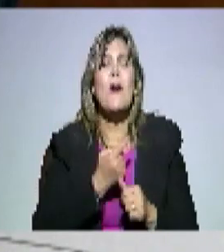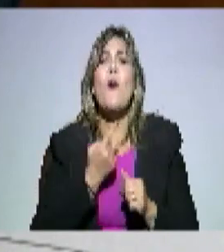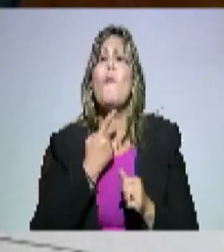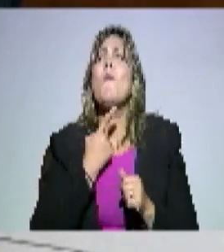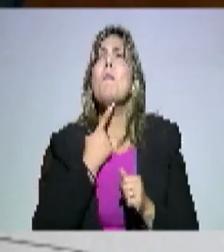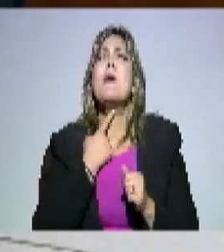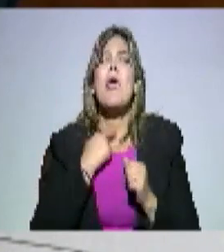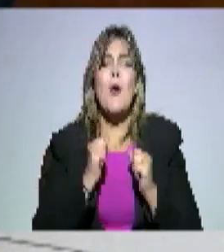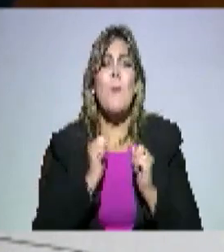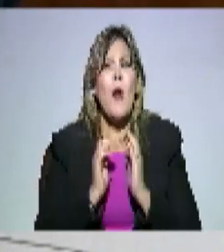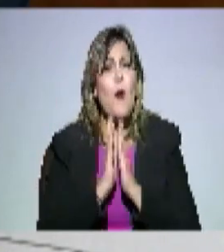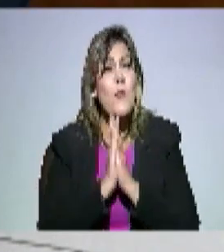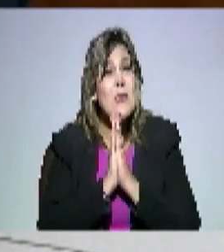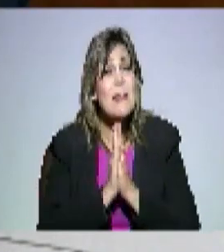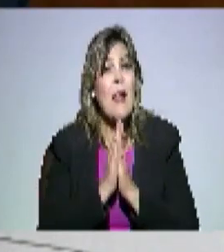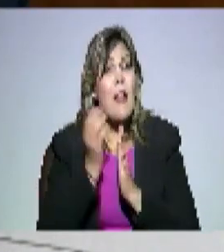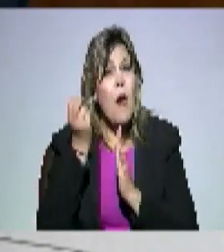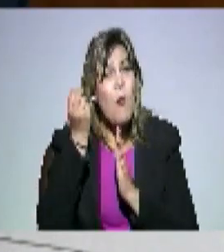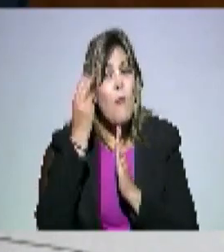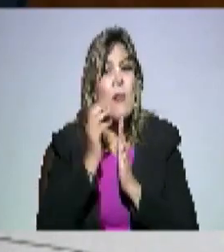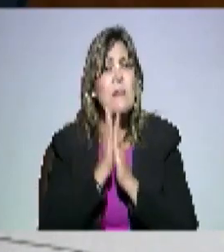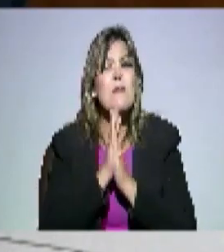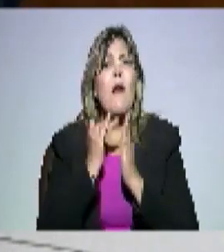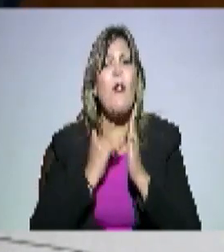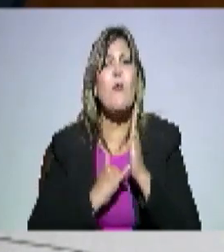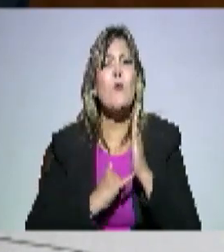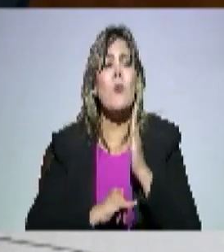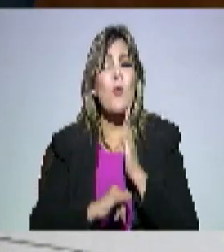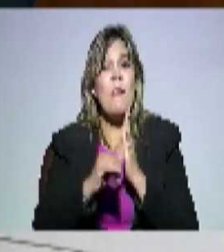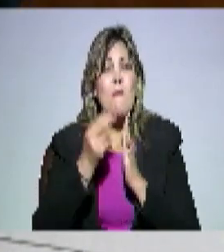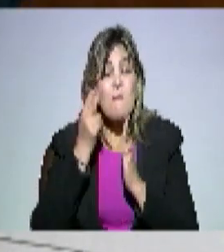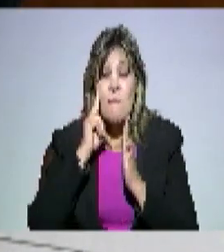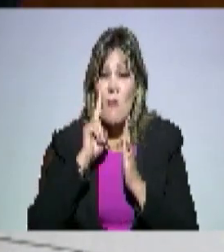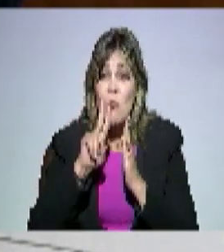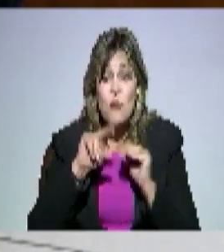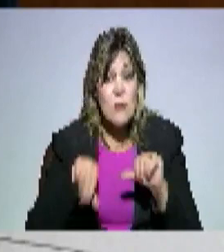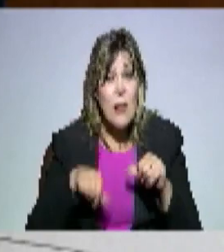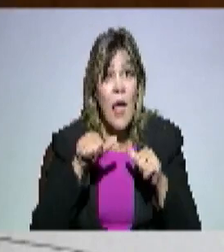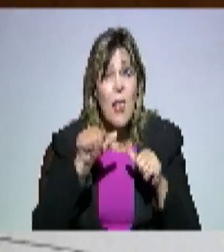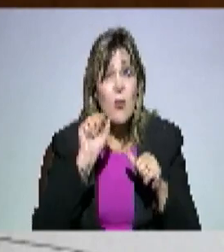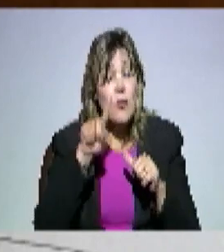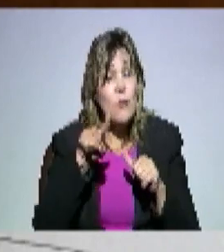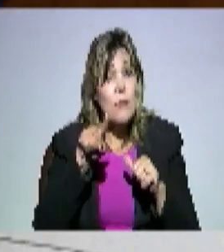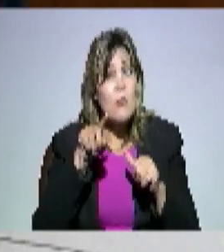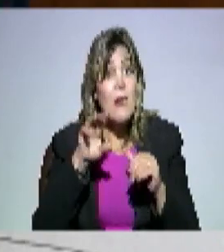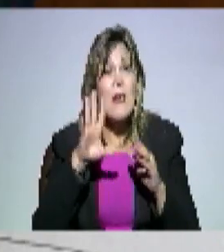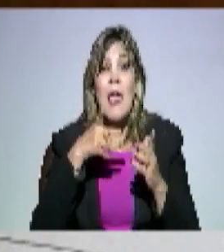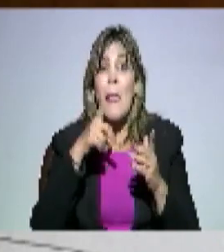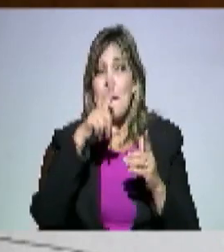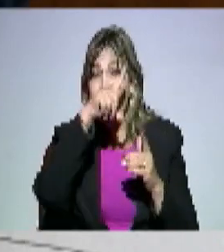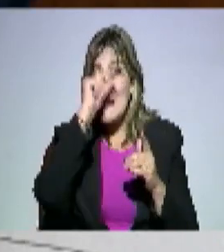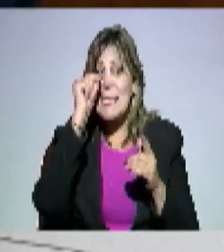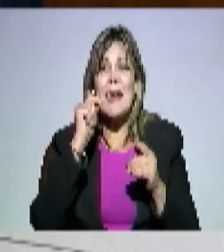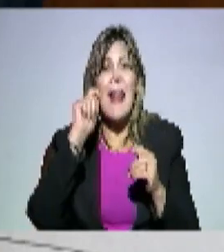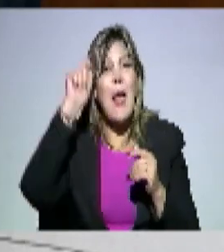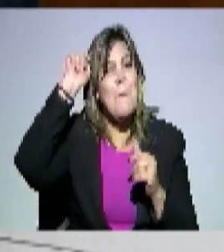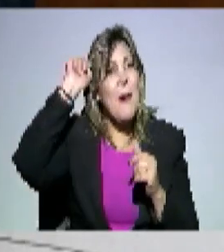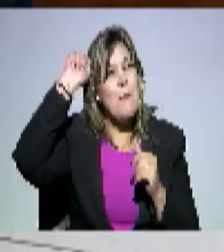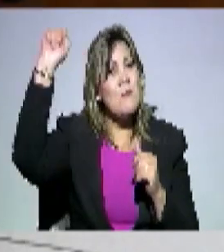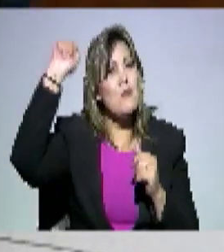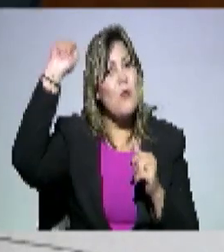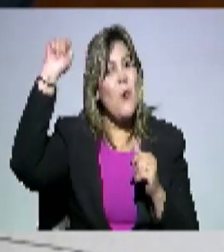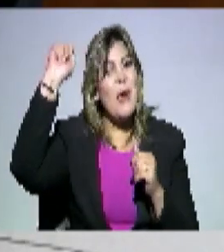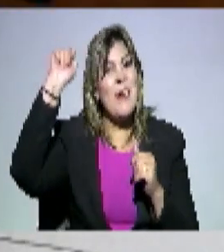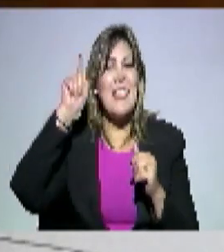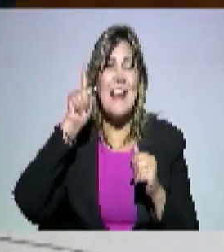مستمتعين بفكره الصلاه المستمره فنبش لحياتهم ونفسهم فنلا قي واحد زي الانبا بشوي